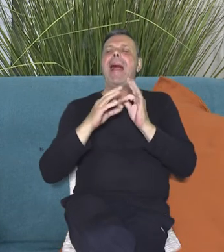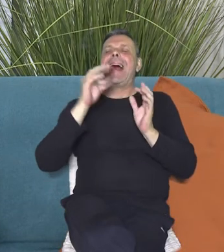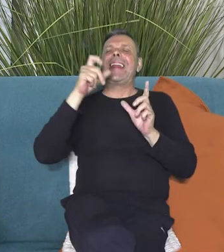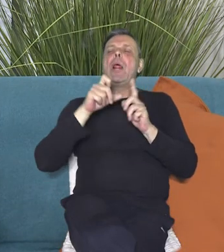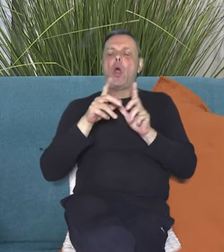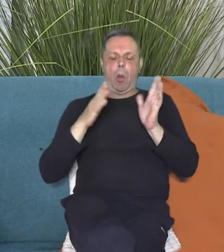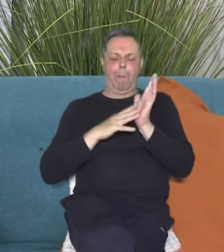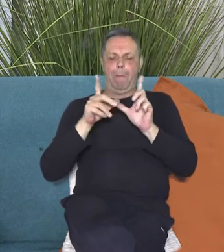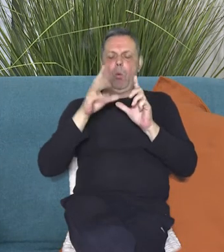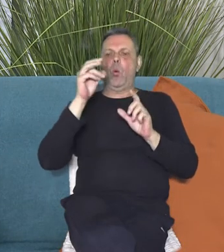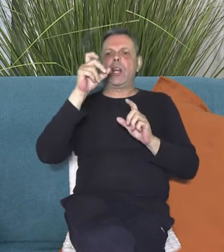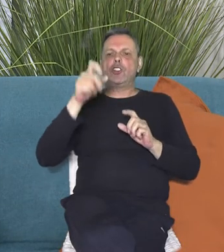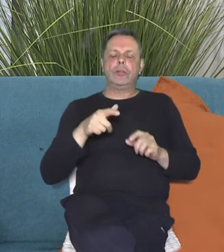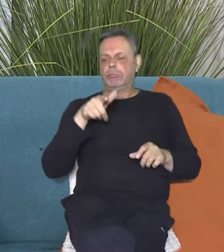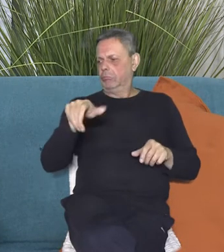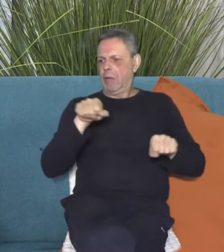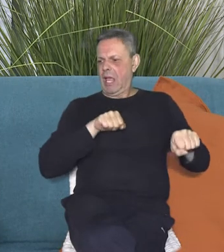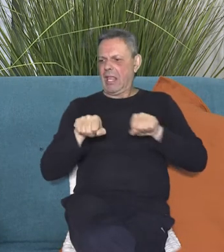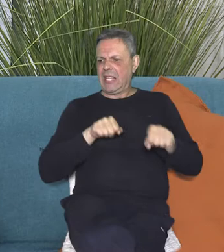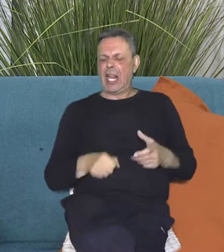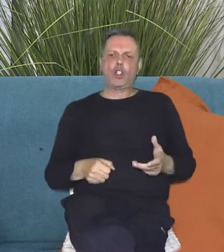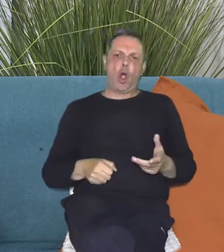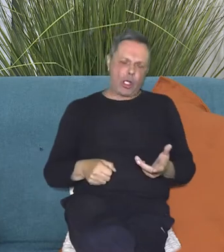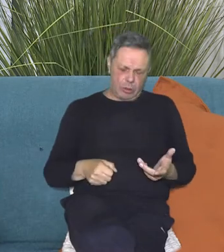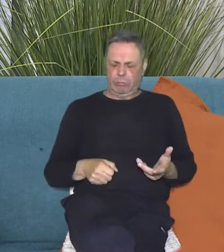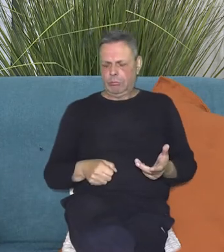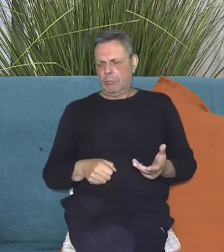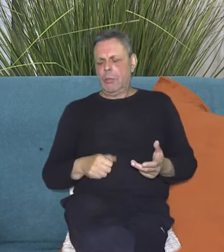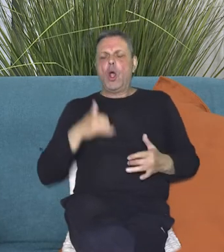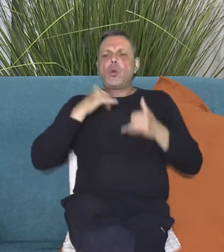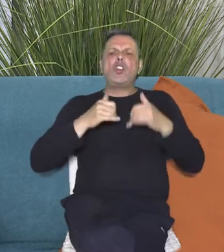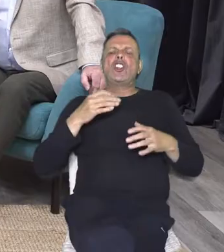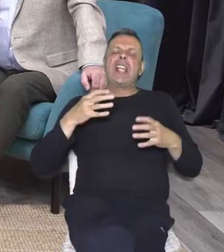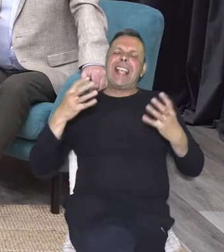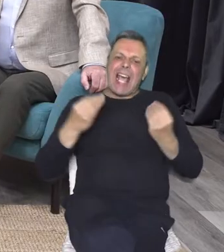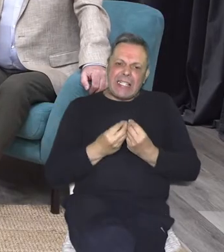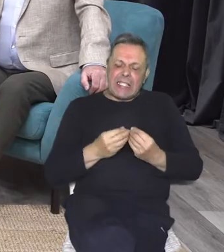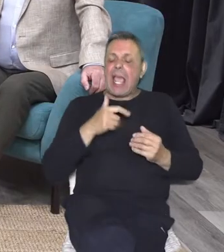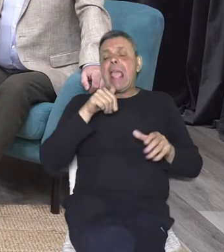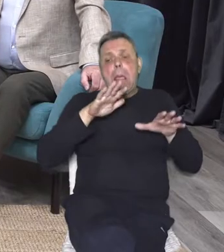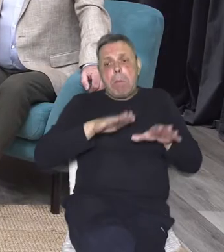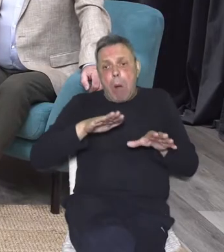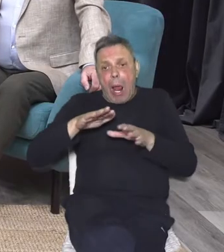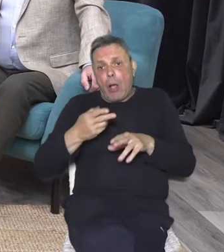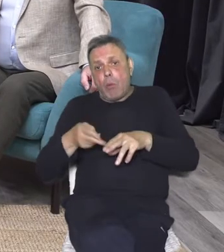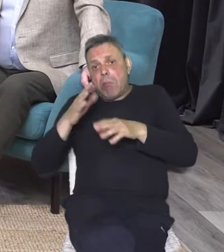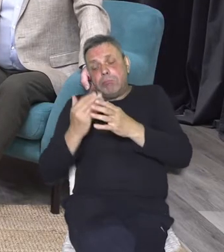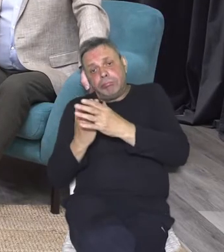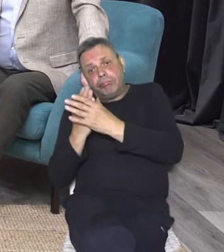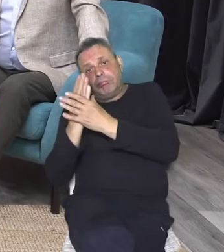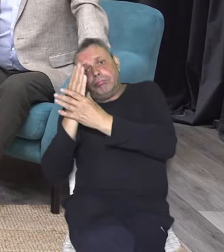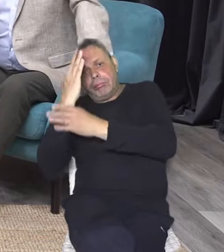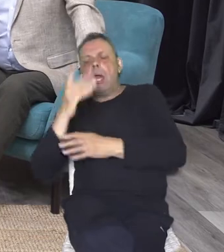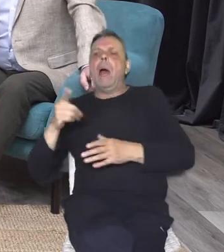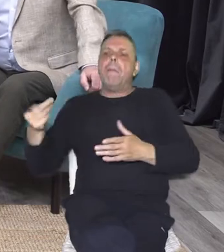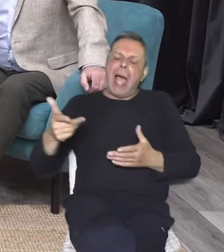Amarildo Mulić bio je direktor turističke zajednice grada Bihaća, pa onda je polako išao sve više i više,